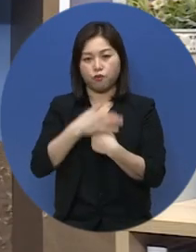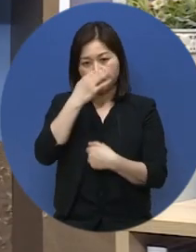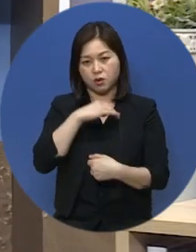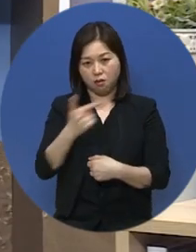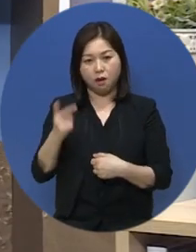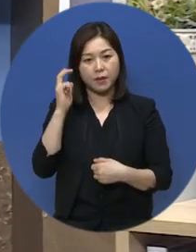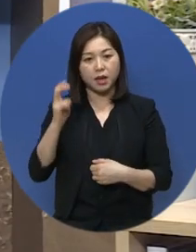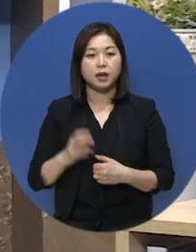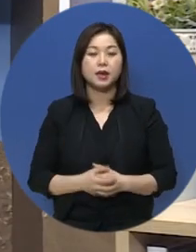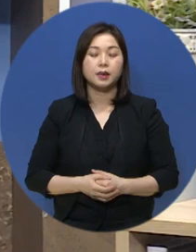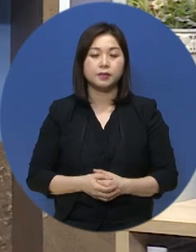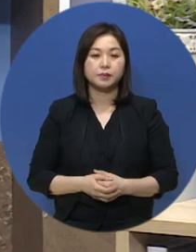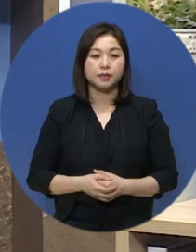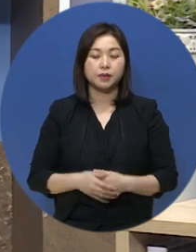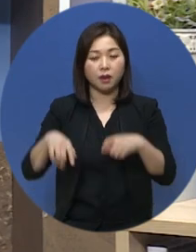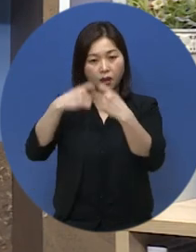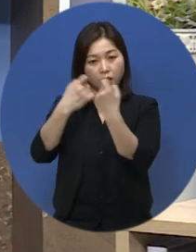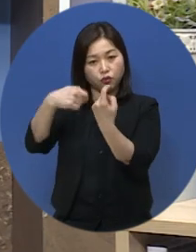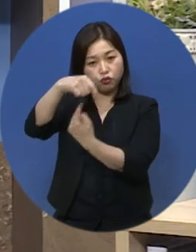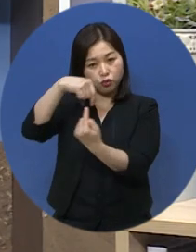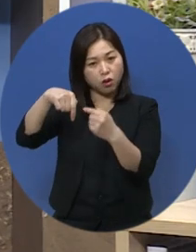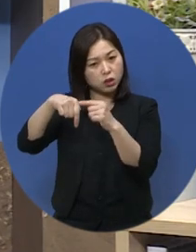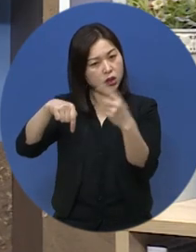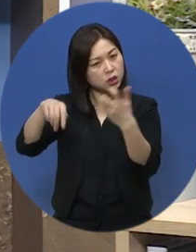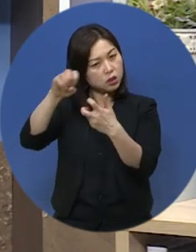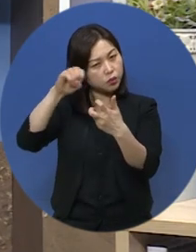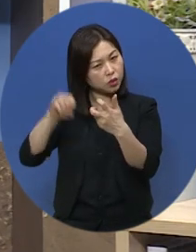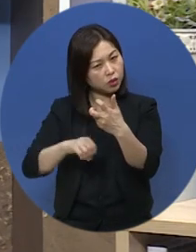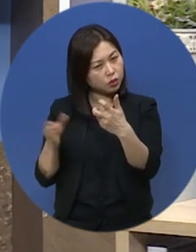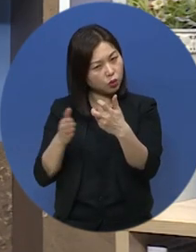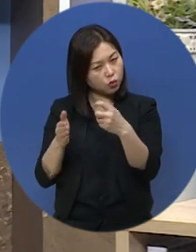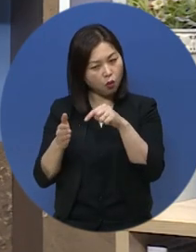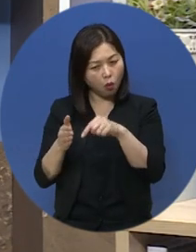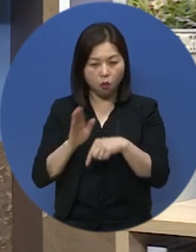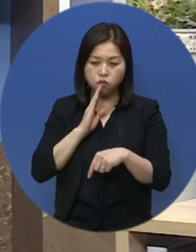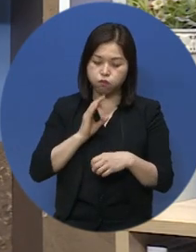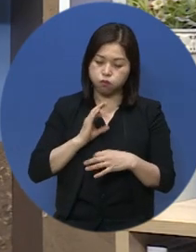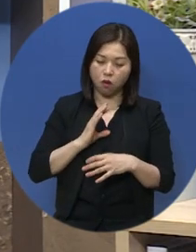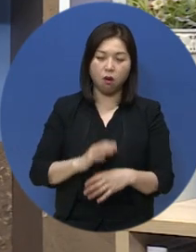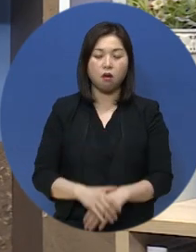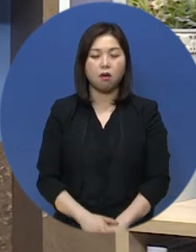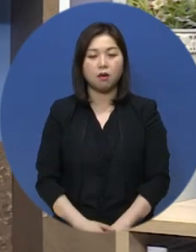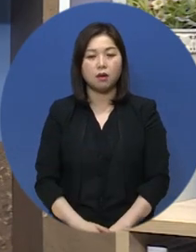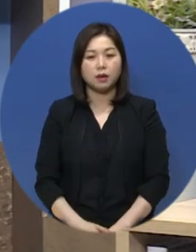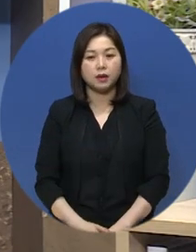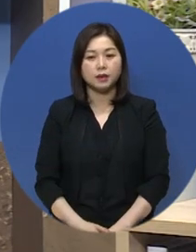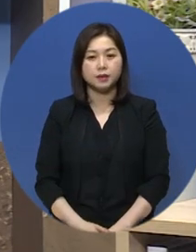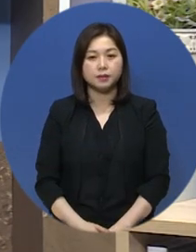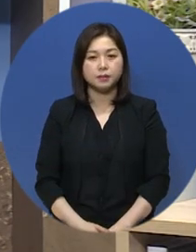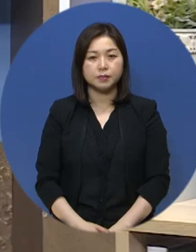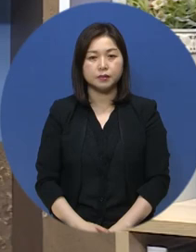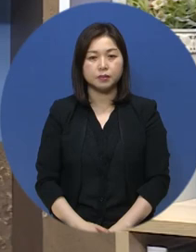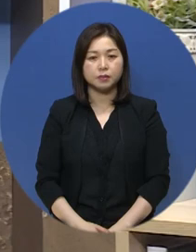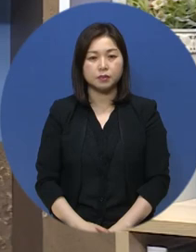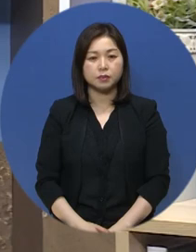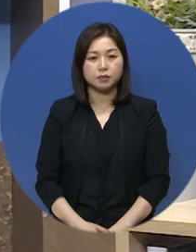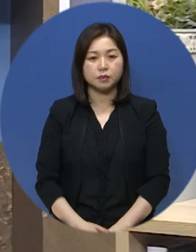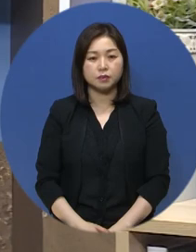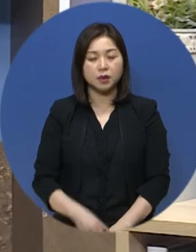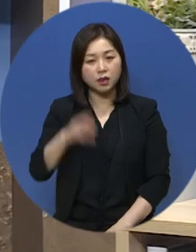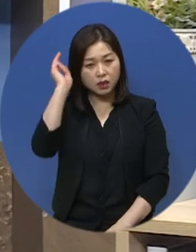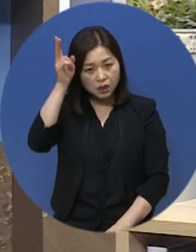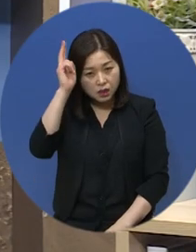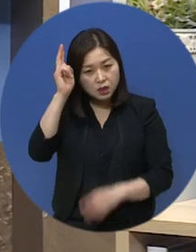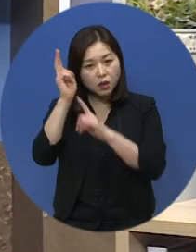개인 시설이 약 거의 70%라는 네네. 점에서 저는 굉장히 좀 놀라웠거든요. 네네. 그러니까 인디언 속담에도 왜